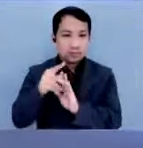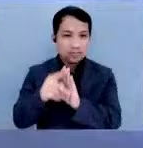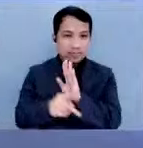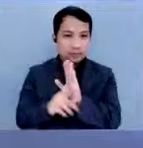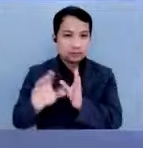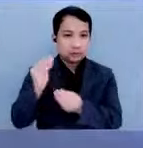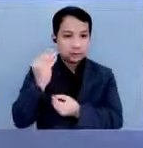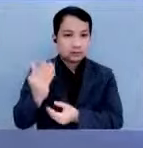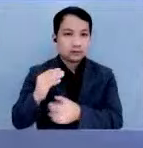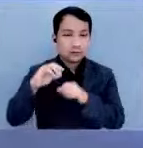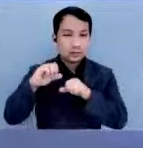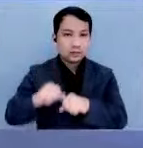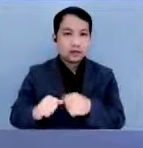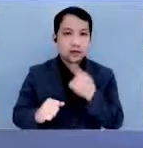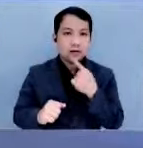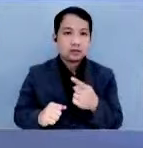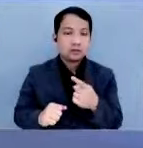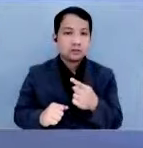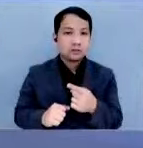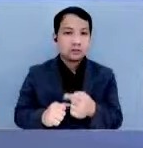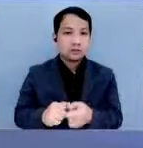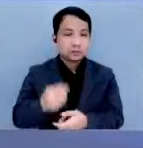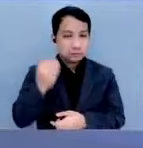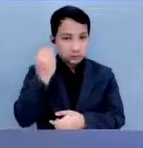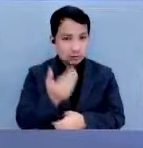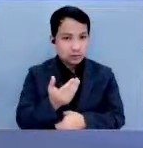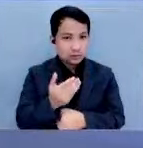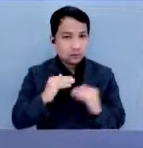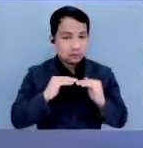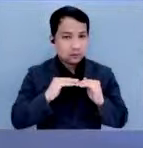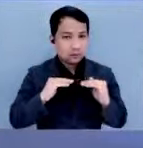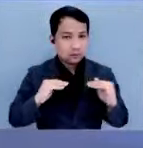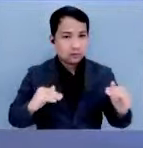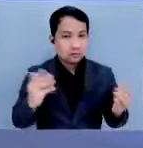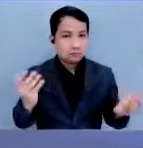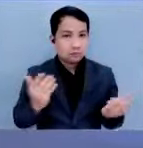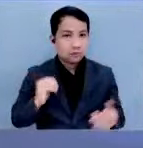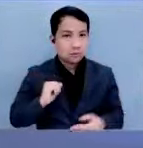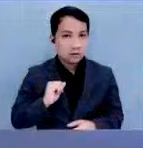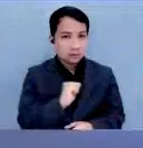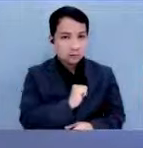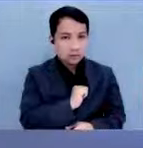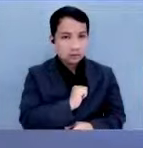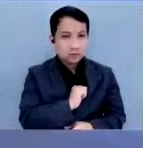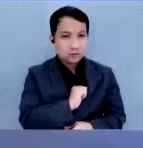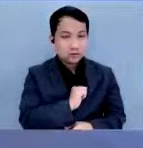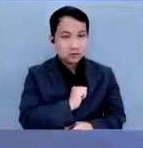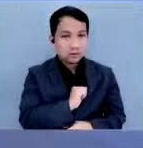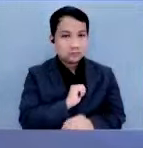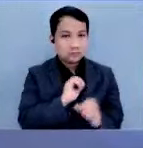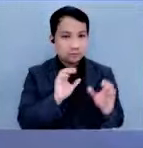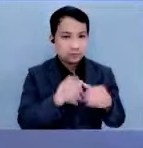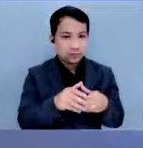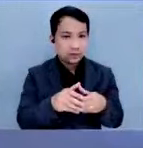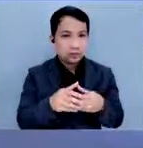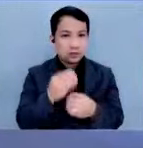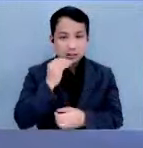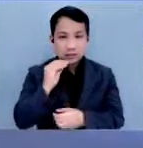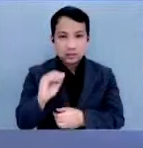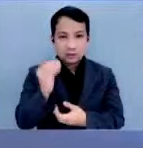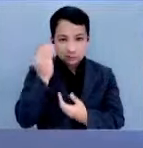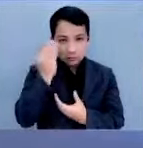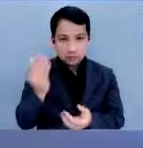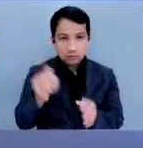pag-aresto. Pag sinuway ang isang lehitimong kautusan galing sa Senado or Senate Committee, maring maglabas ng arrest order ang